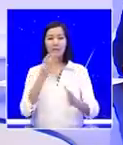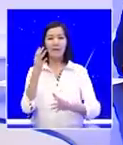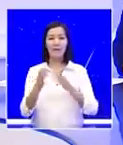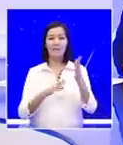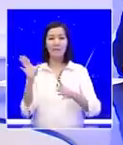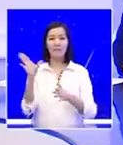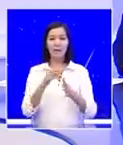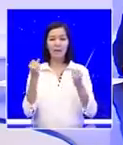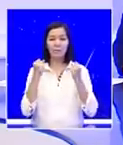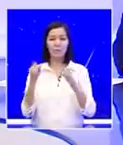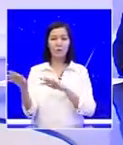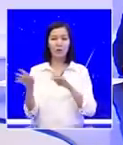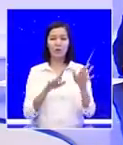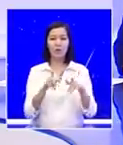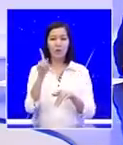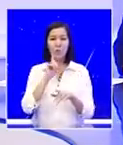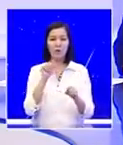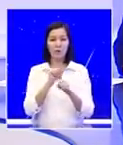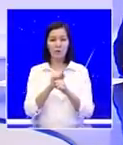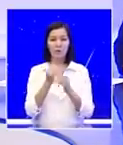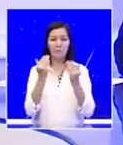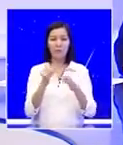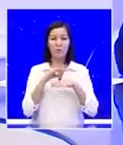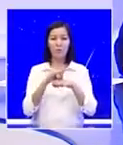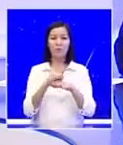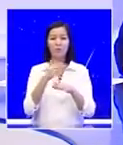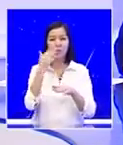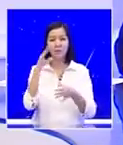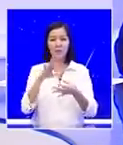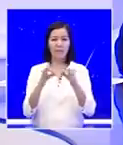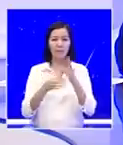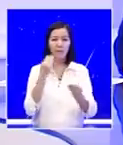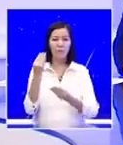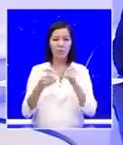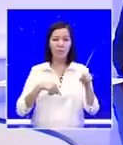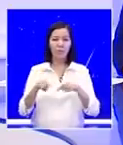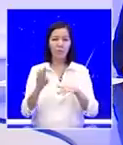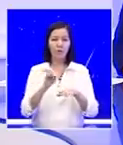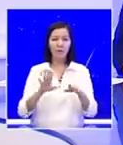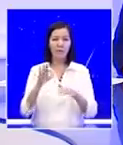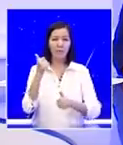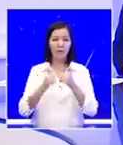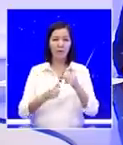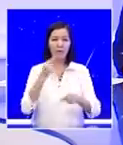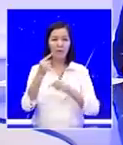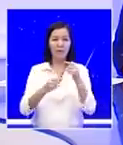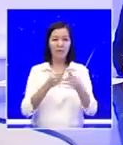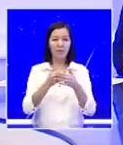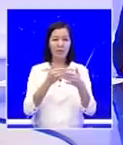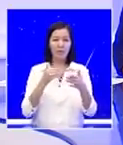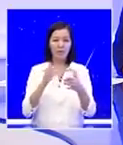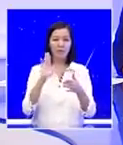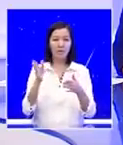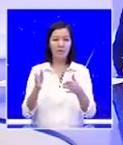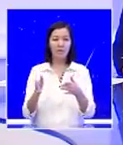Қазір әлемдегі барлық спорттық шаралар тоқтап қалды. Биыл өтуі тиіс жазғы олимпиада ойындары мен футболдан Еуропа чемпионаты келер жылға